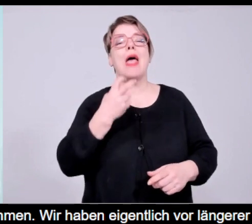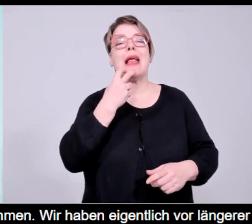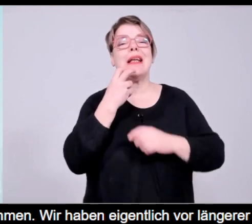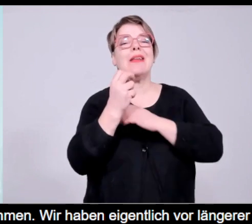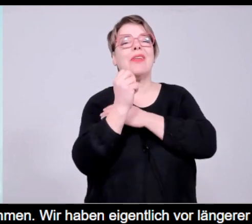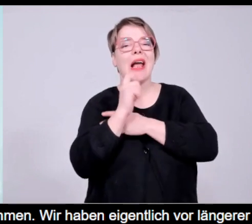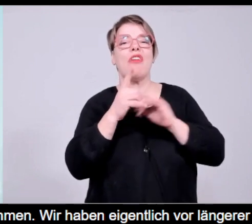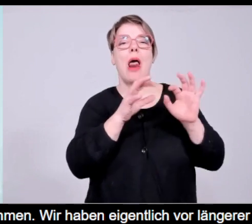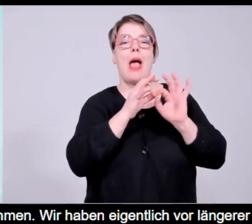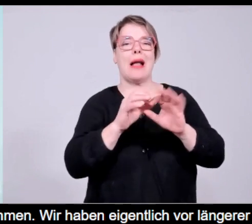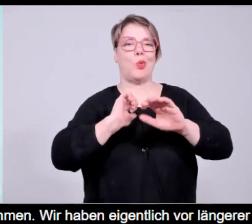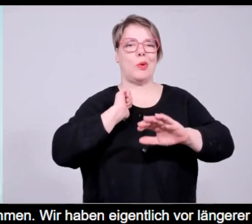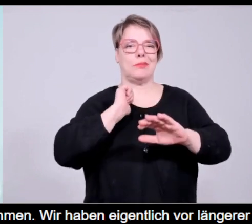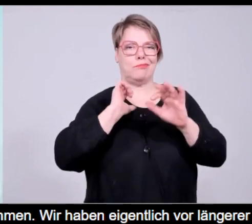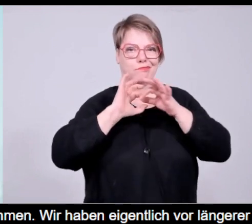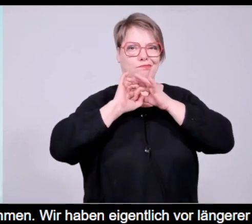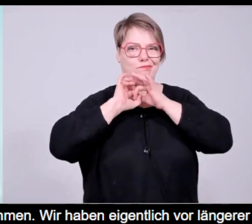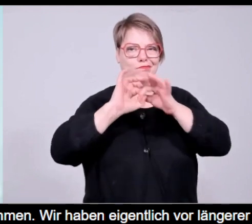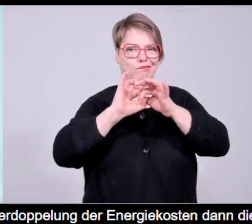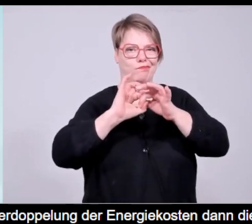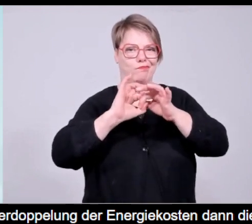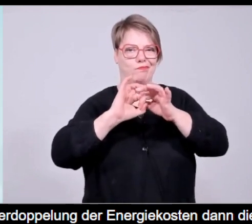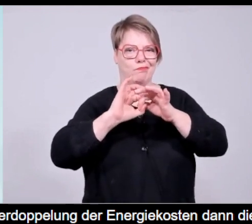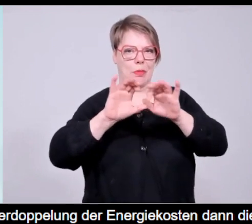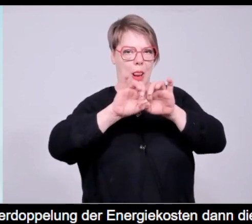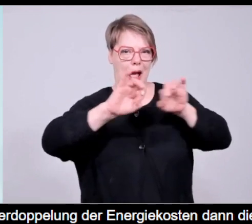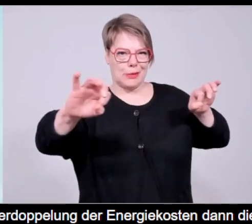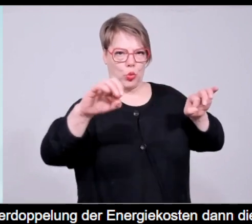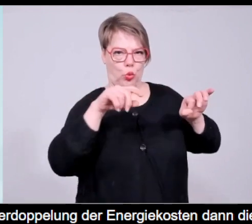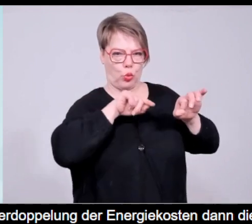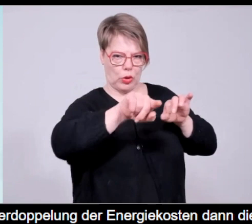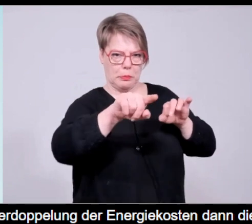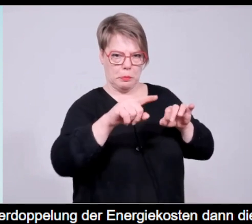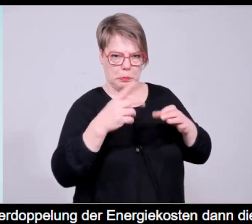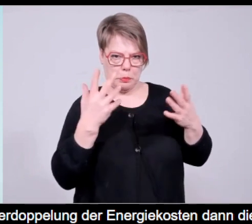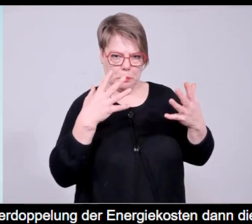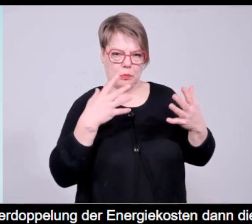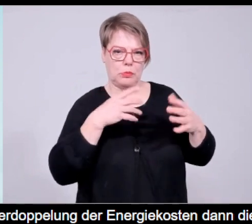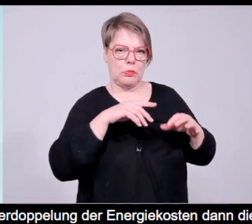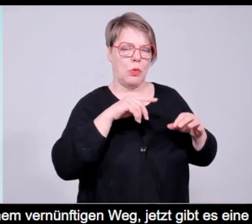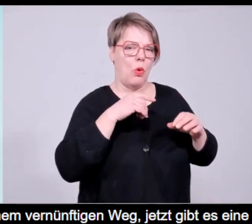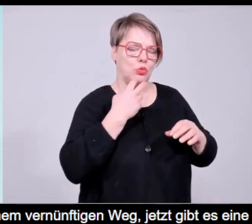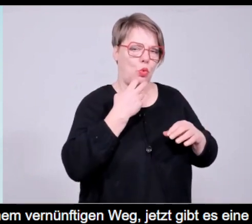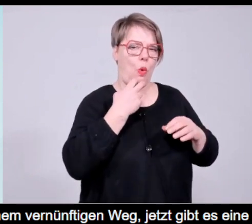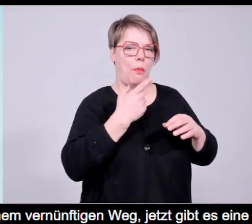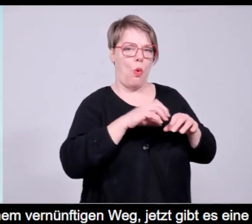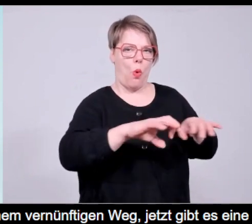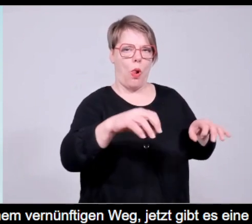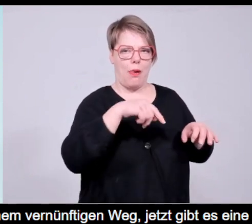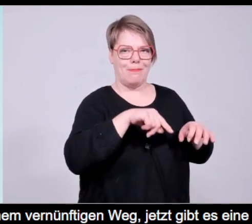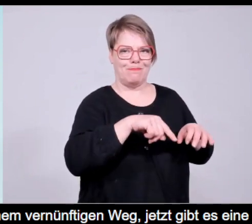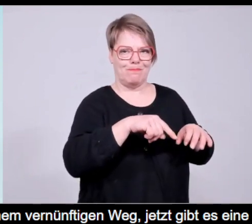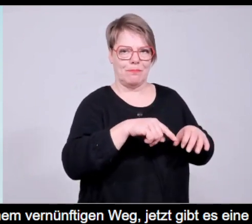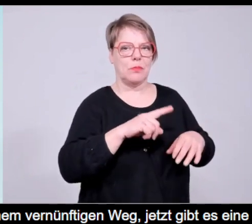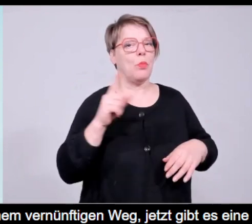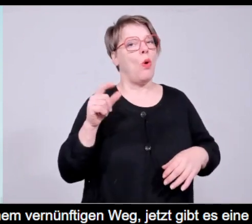Bundeskanzler insbesondere mit den Ministerpräsidenten und Ministerpräsidentinnen der Länder vereinbart